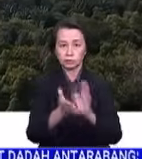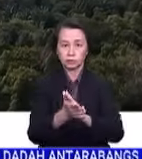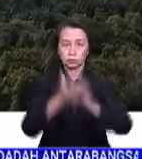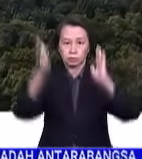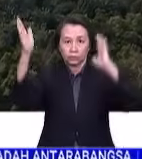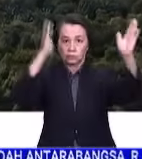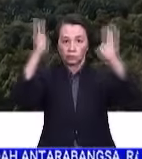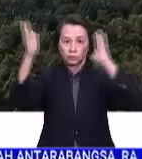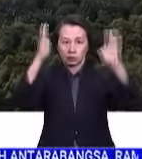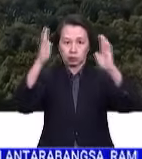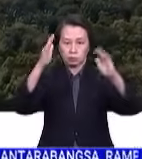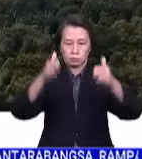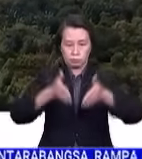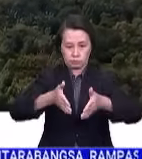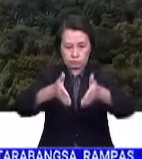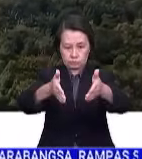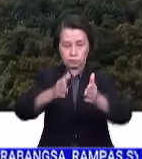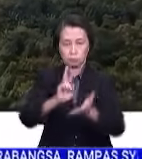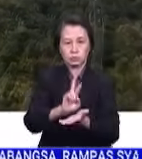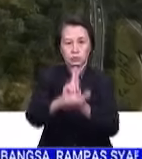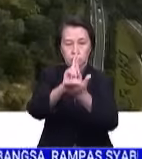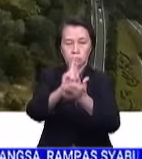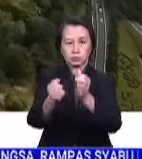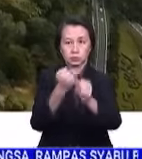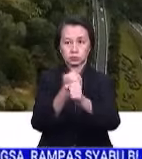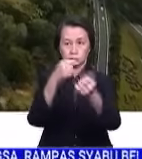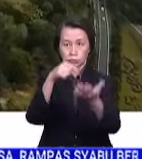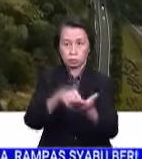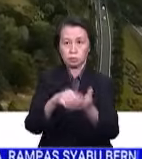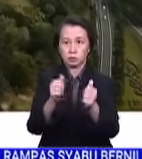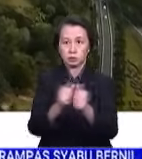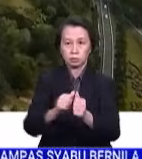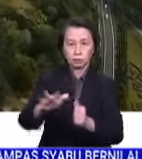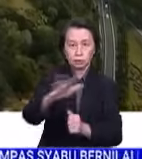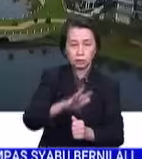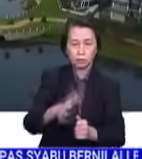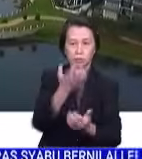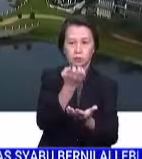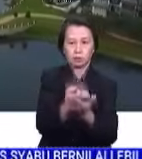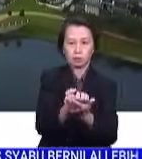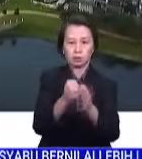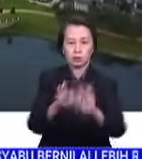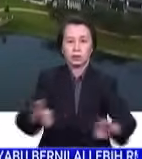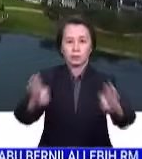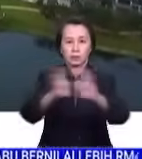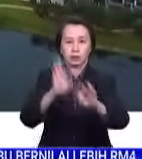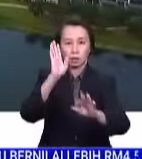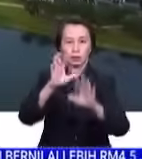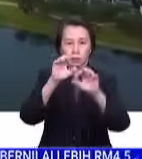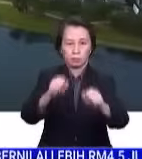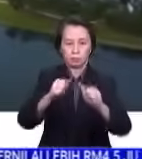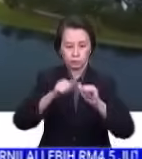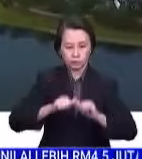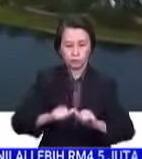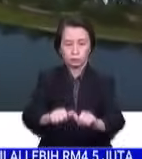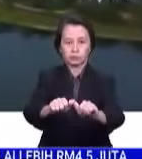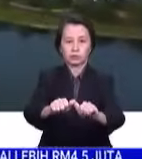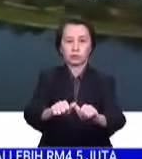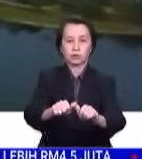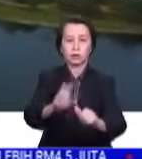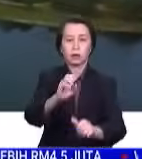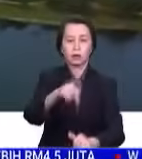Malaysia pada landasan pemulihan tahun ini dengan andaian sektor ekonomi utama akan dapat terus